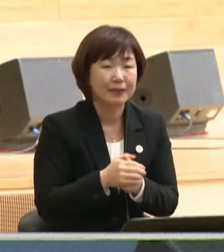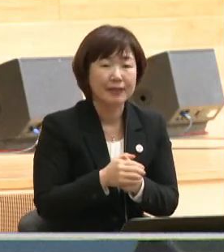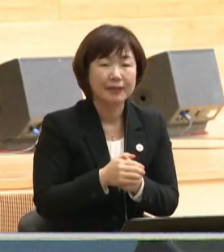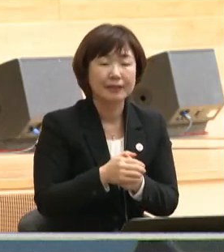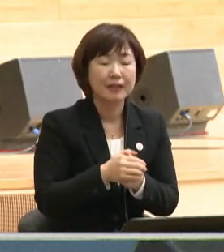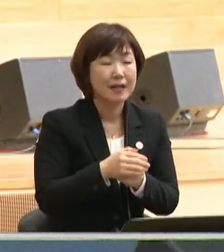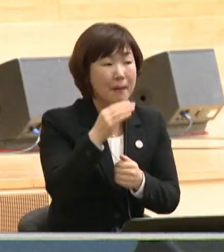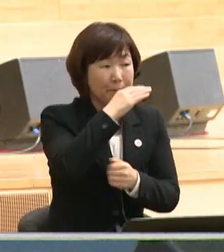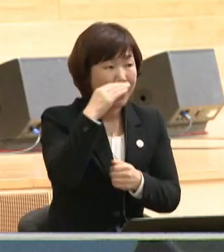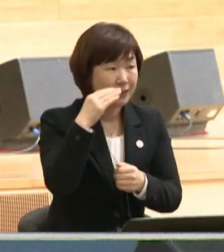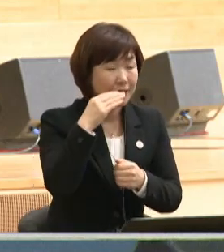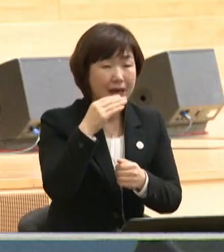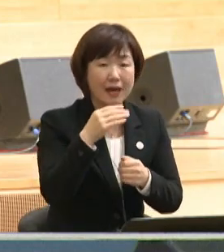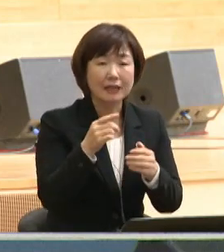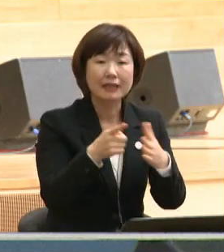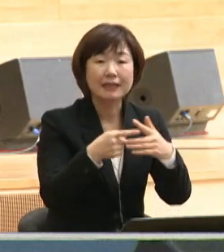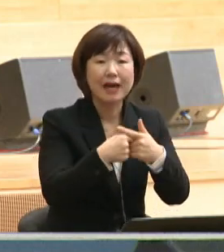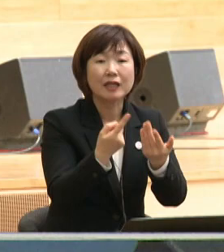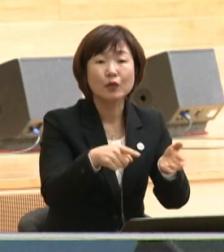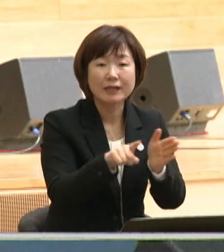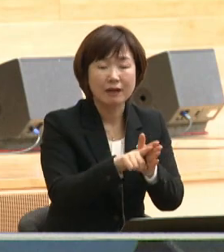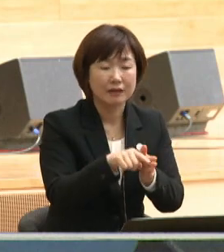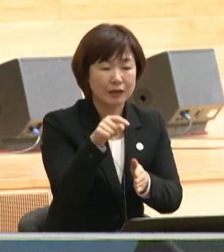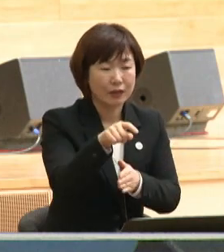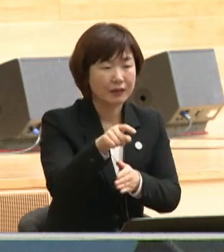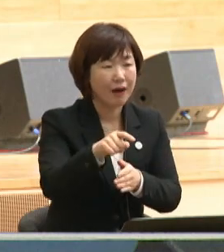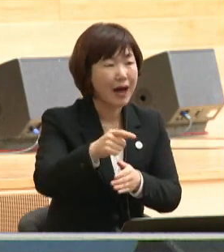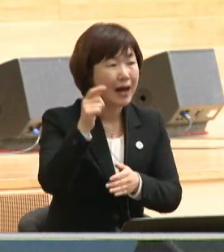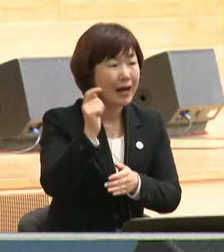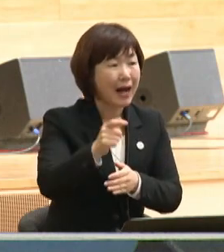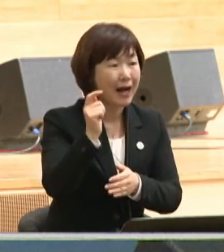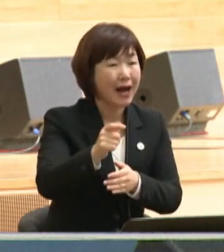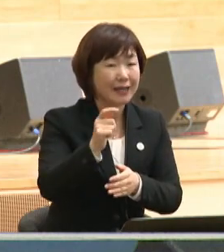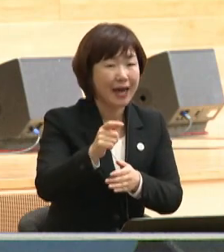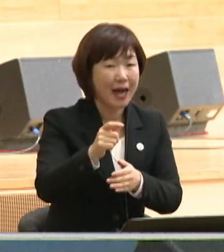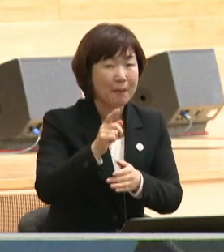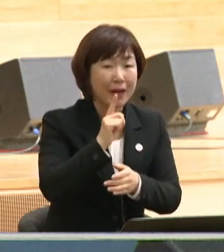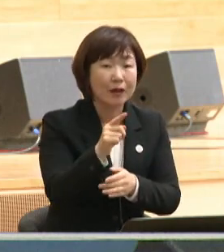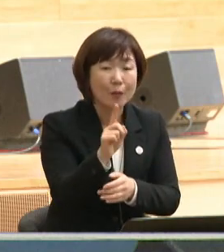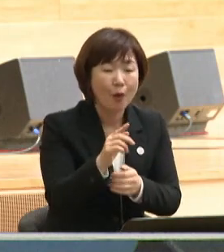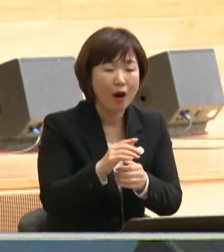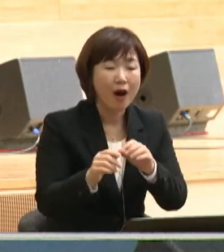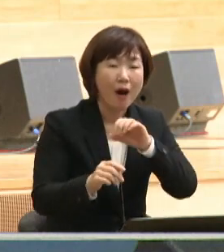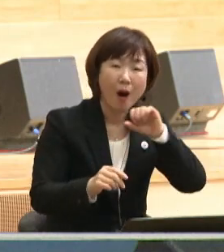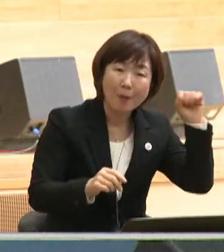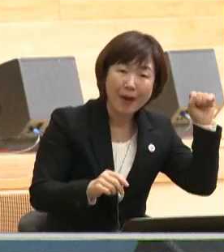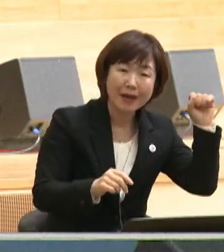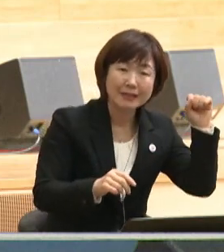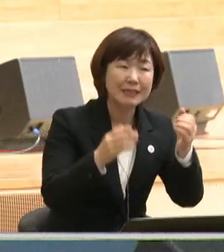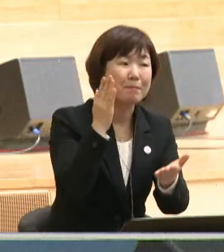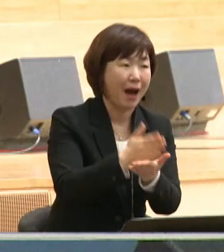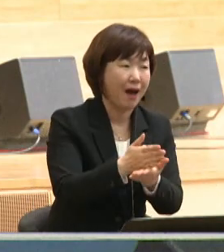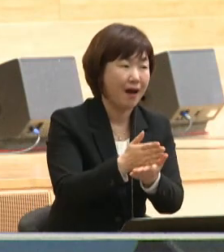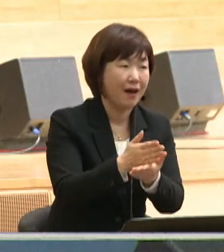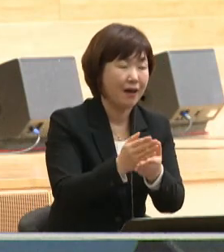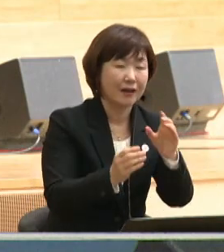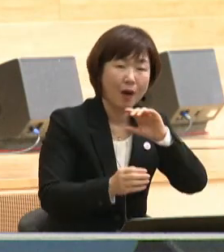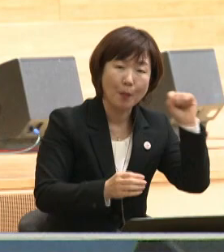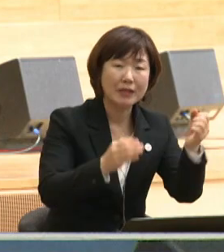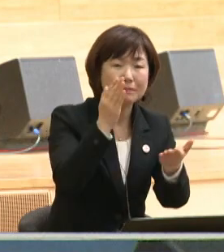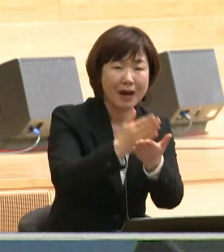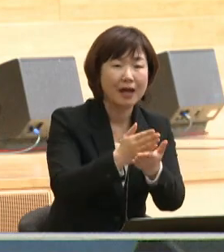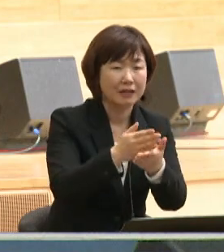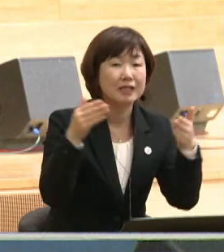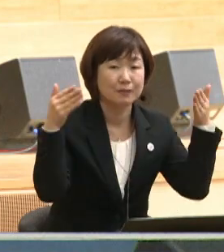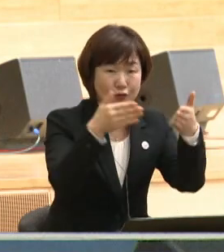제대로 파악하기 위해서는 우리 강조점이 얽매이지 말라 있다는 것을 알아야 됩니다 다시 말해 그리스도의